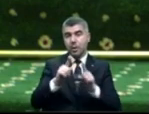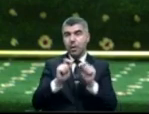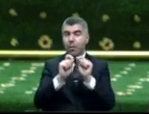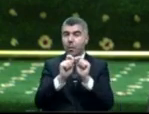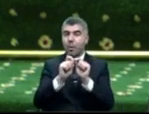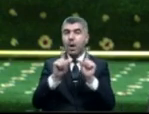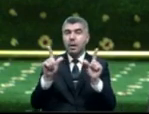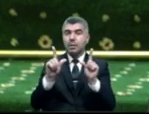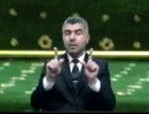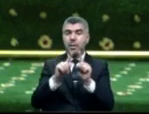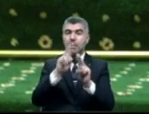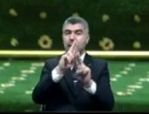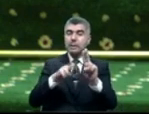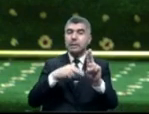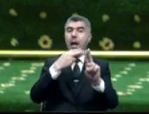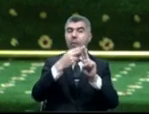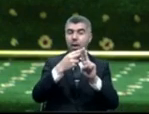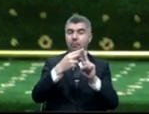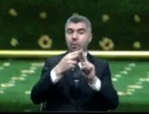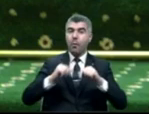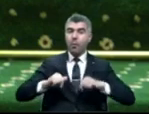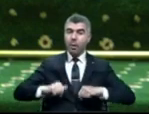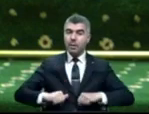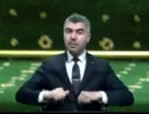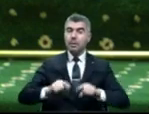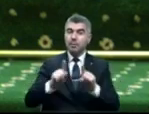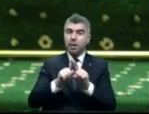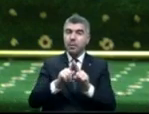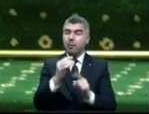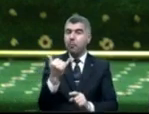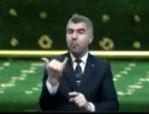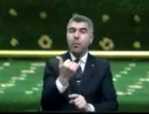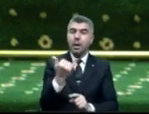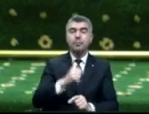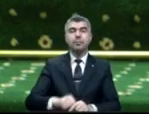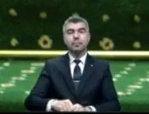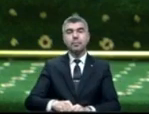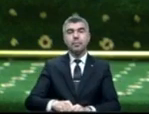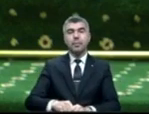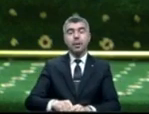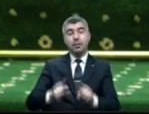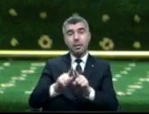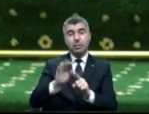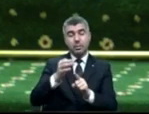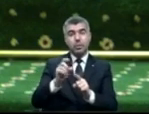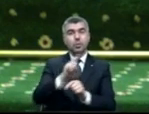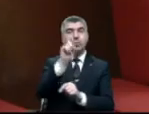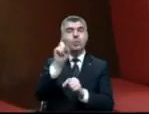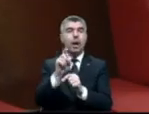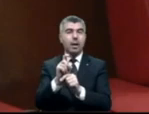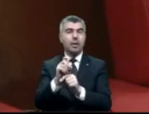للتوضيح، جاء جوابكم سيدة الوزيرة توضيحا مهما، وهذا هو الهدف من هذا